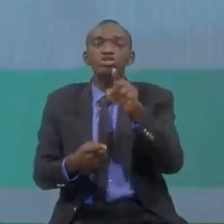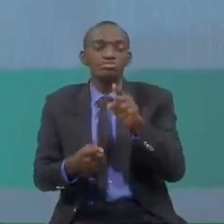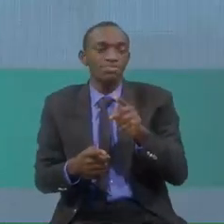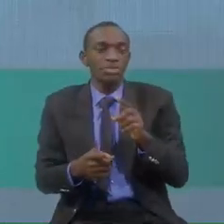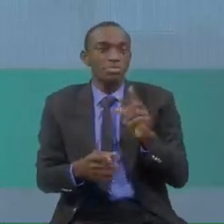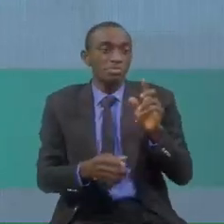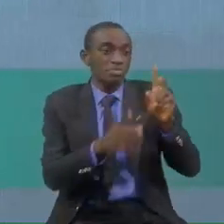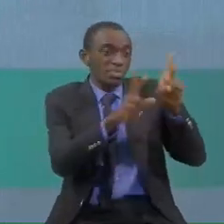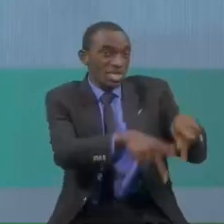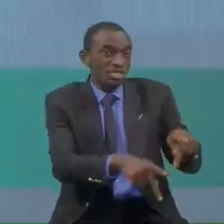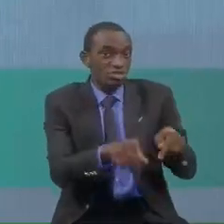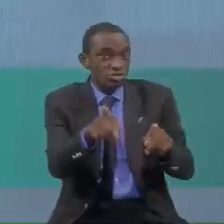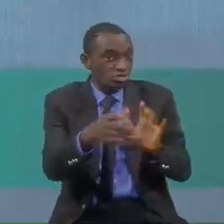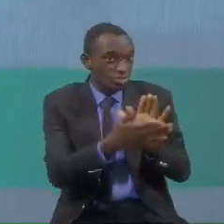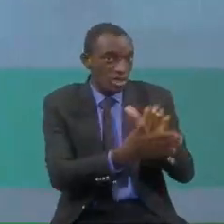par